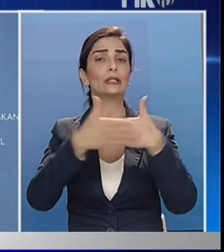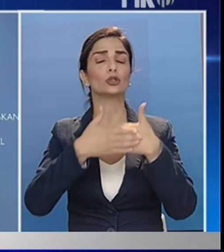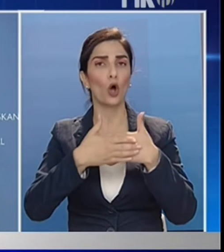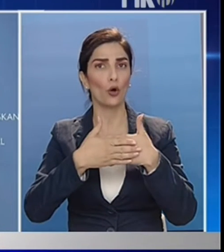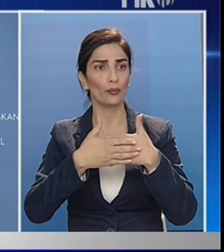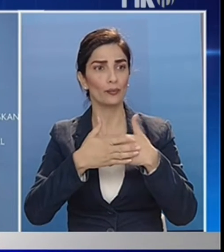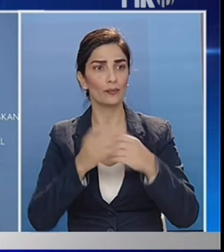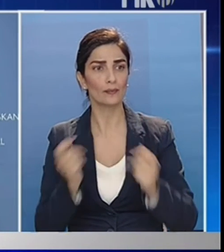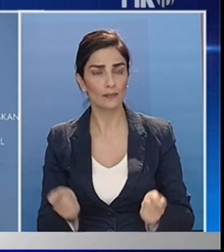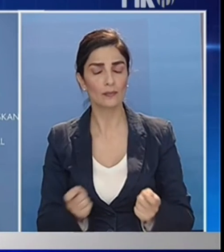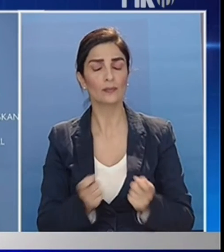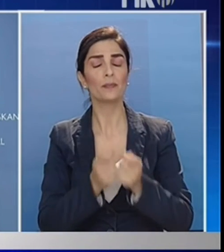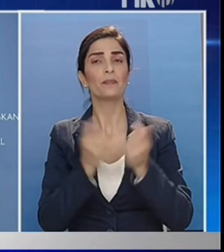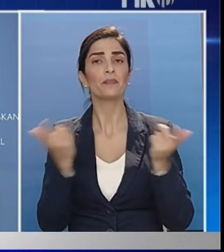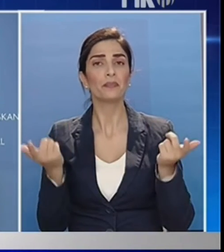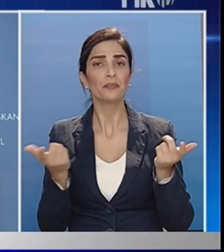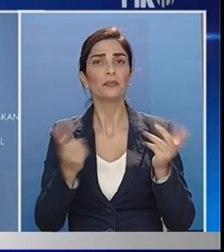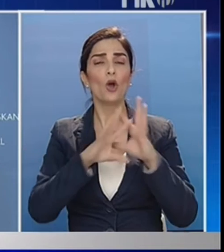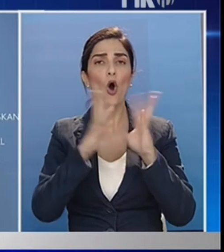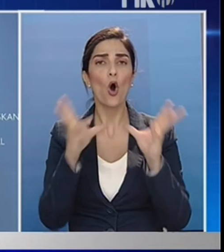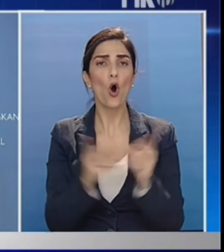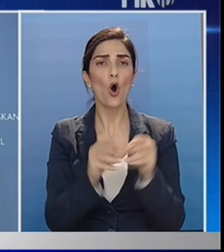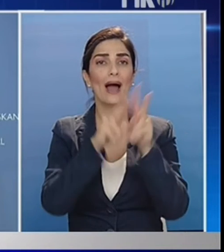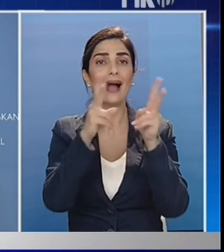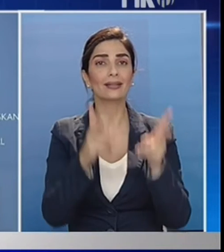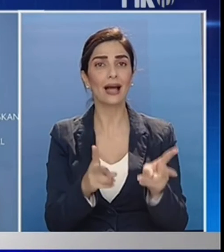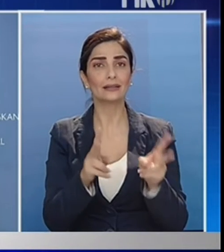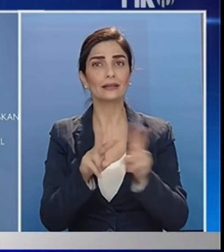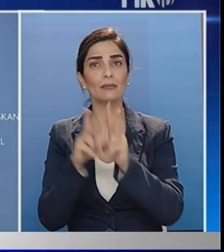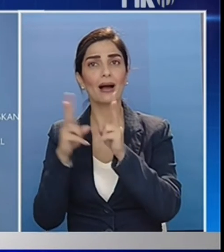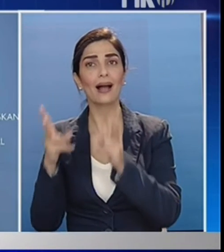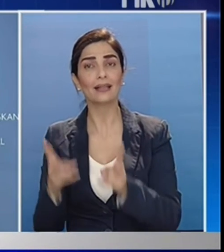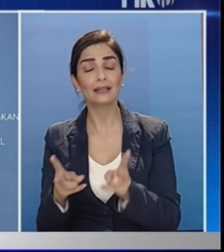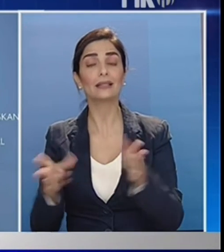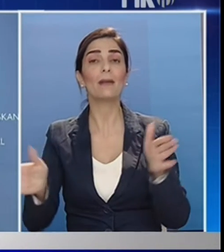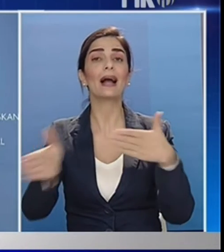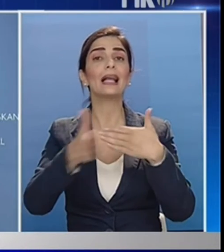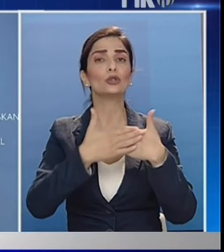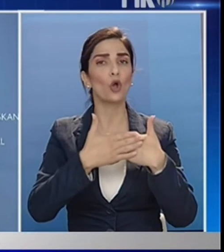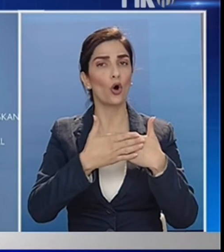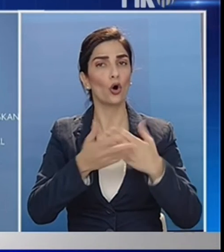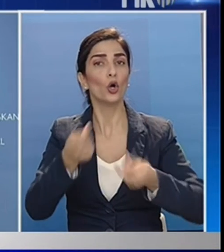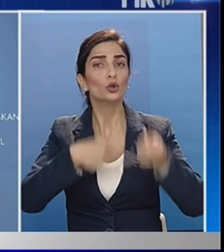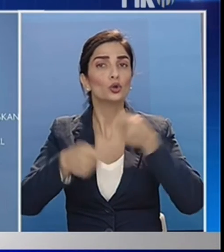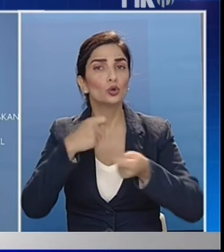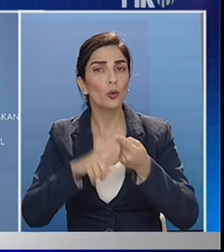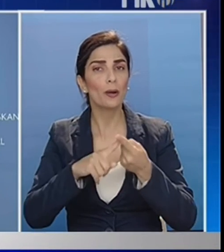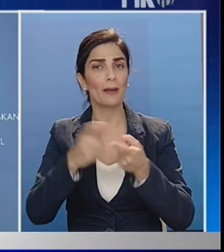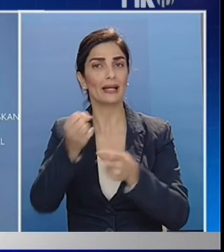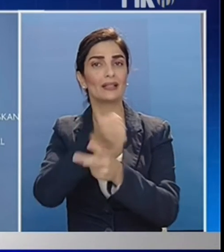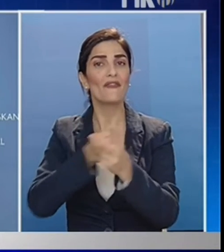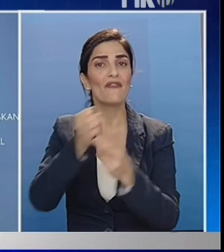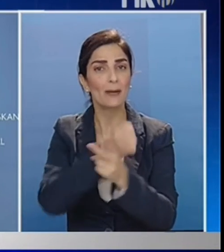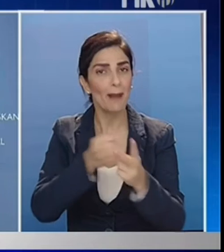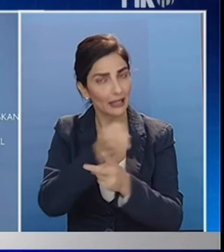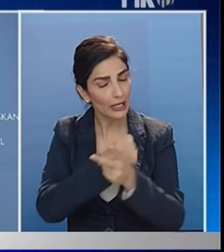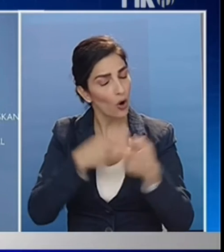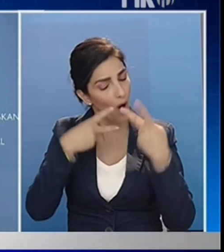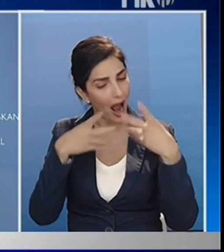επιχειρήσεων λιανικού εμπορίου πλην των επιχειρήσεων λιανικού εμπορίου ποτών και τροφίμων ή επιχειρήσεων πώληση ειδών πρώτης ανάγκης όπως θα καθοριστούν στο